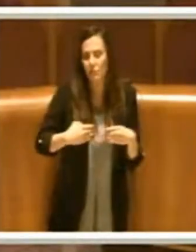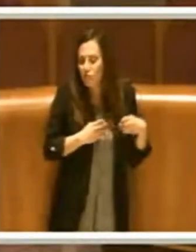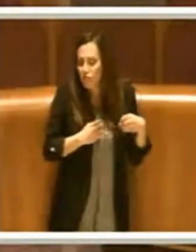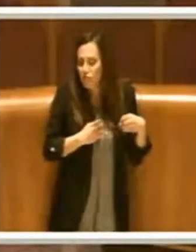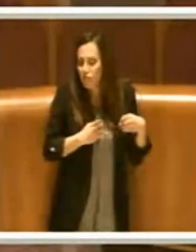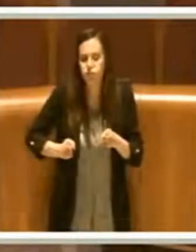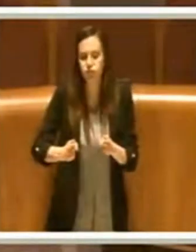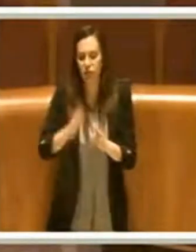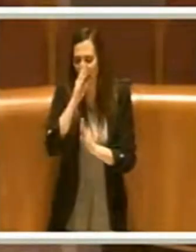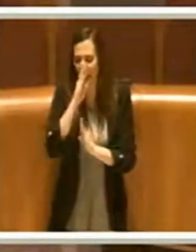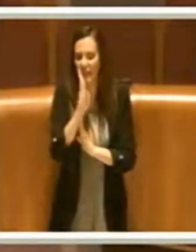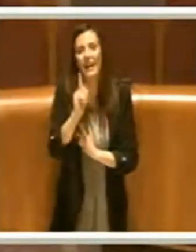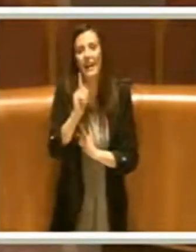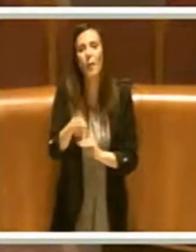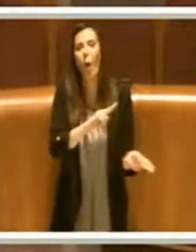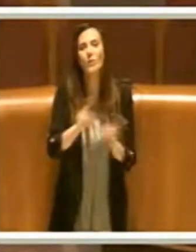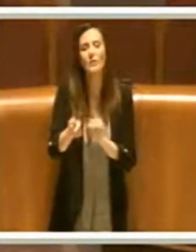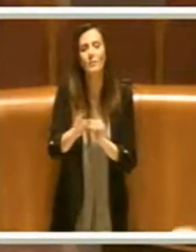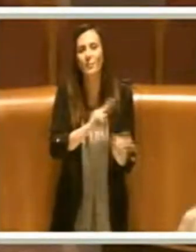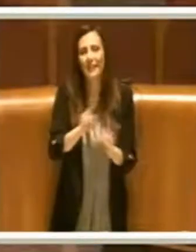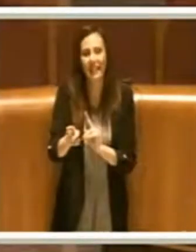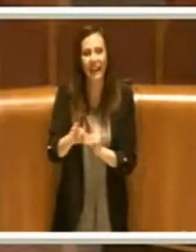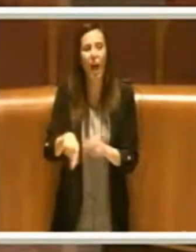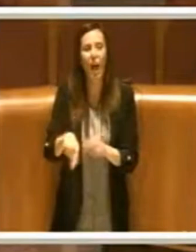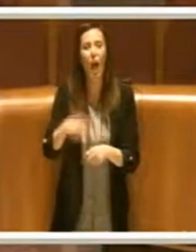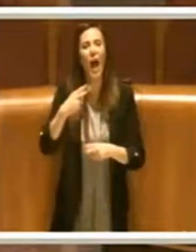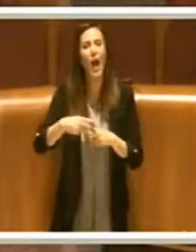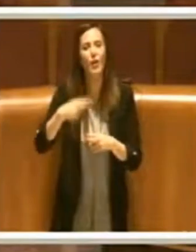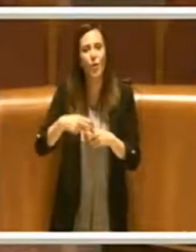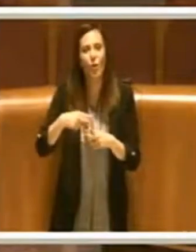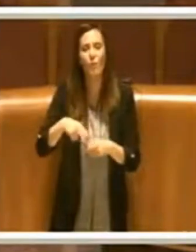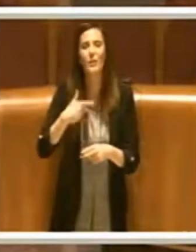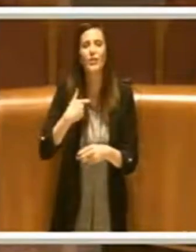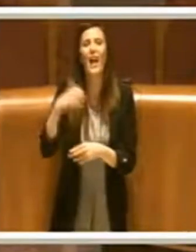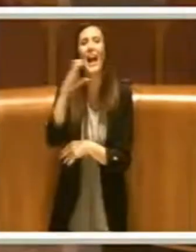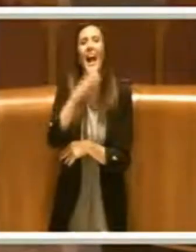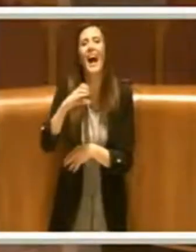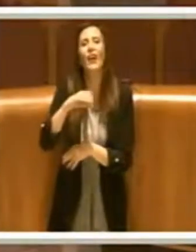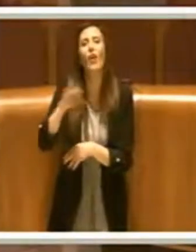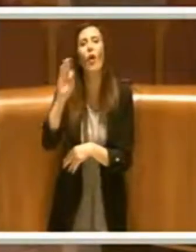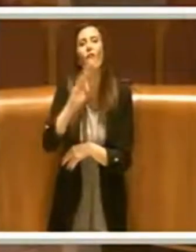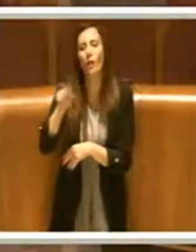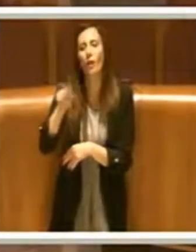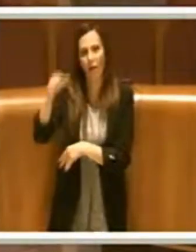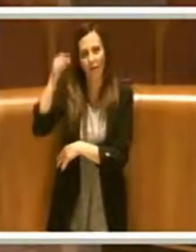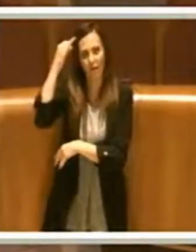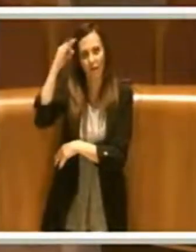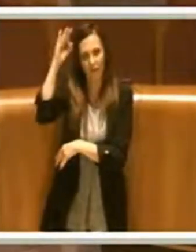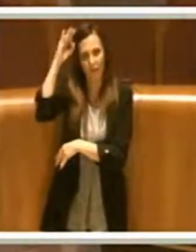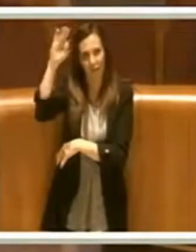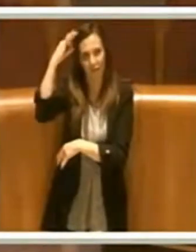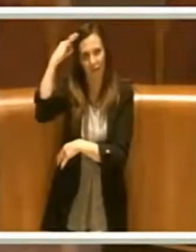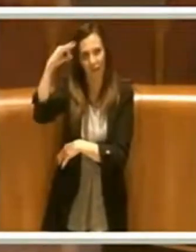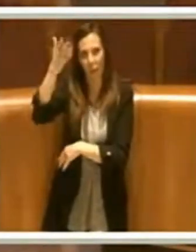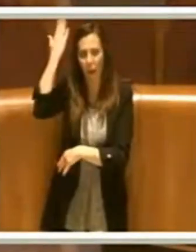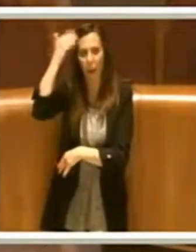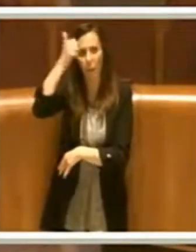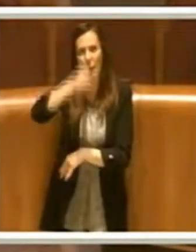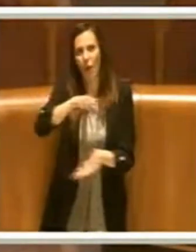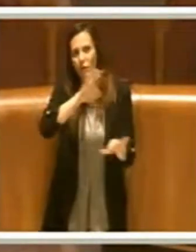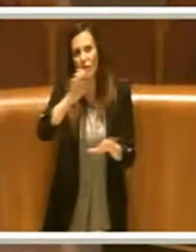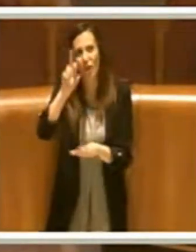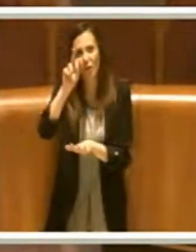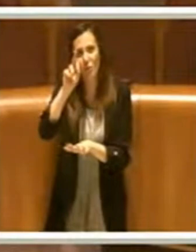di ospedali e strutture pubbliche. A Roma noi abbiamo il Carlo Forlanini, eccellenza a partire dagli anni 30